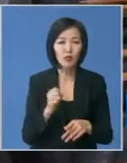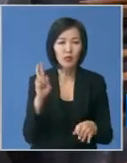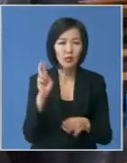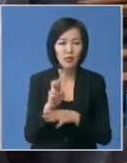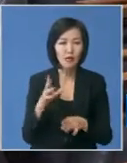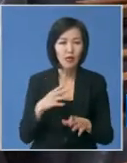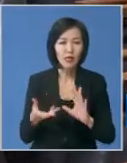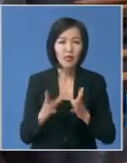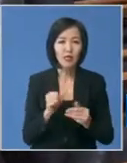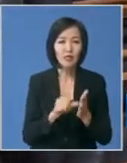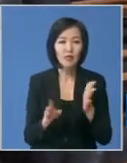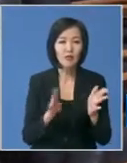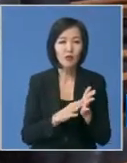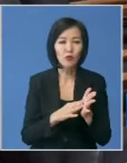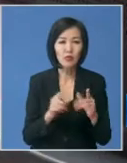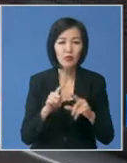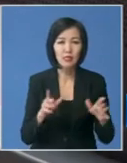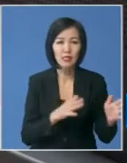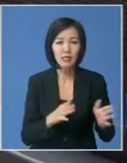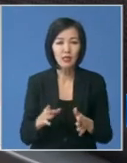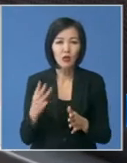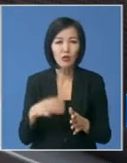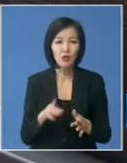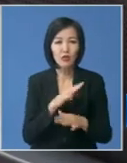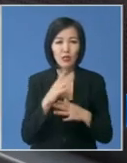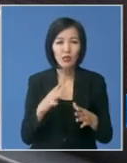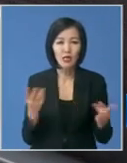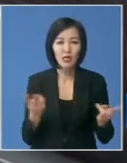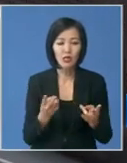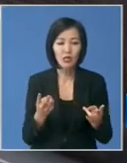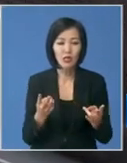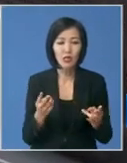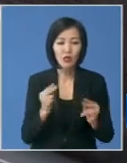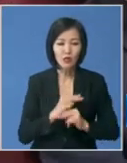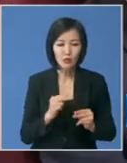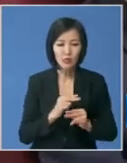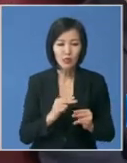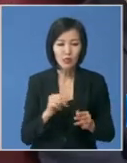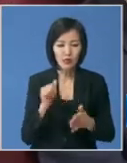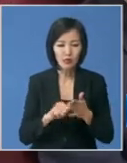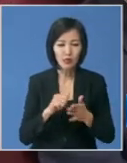еді. Нәтижесінде 69 нысан ретке келтірілді. 30-дан астамы әлі қажетті жұмыстарды талап етеді.